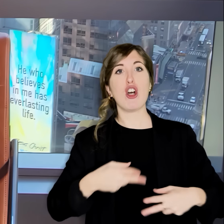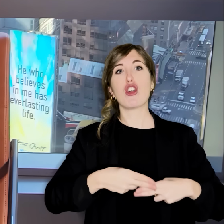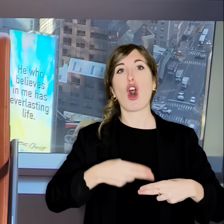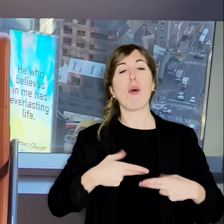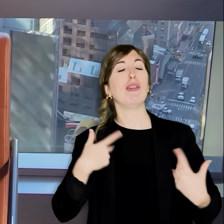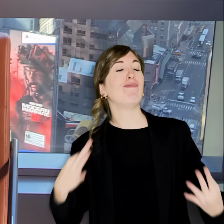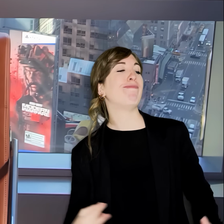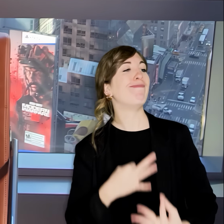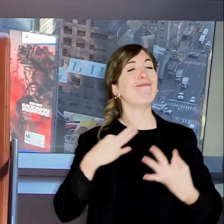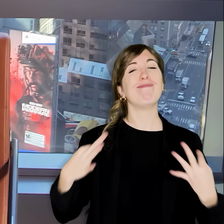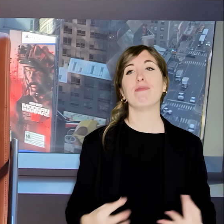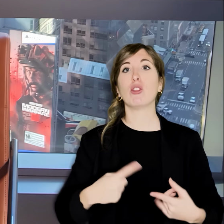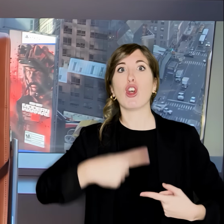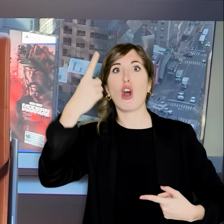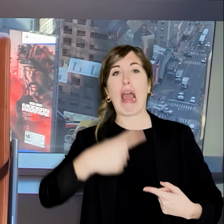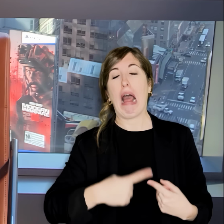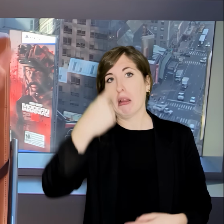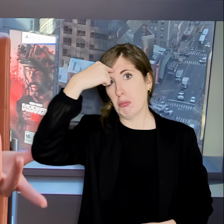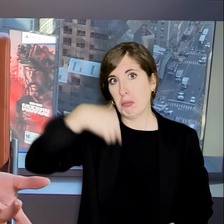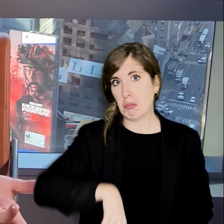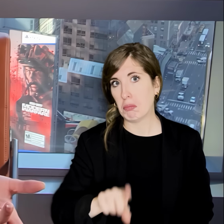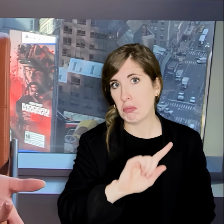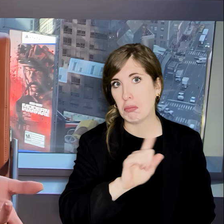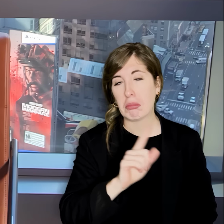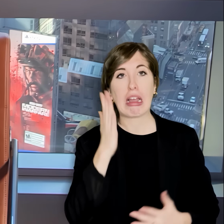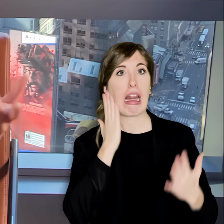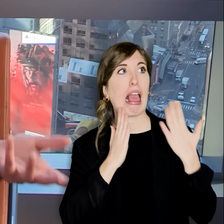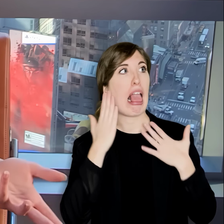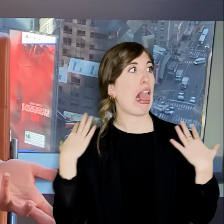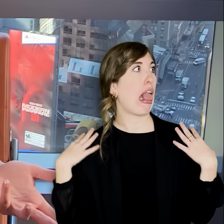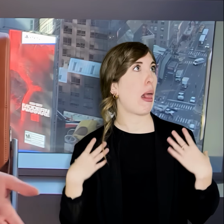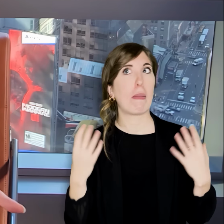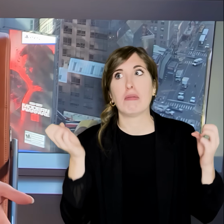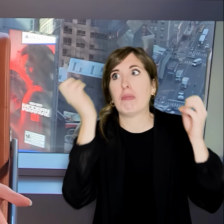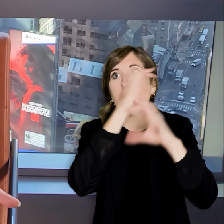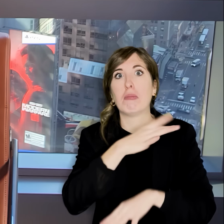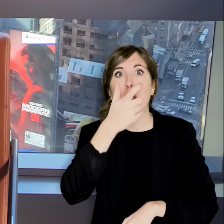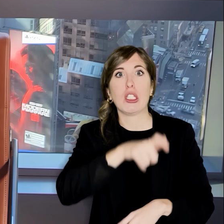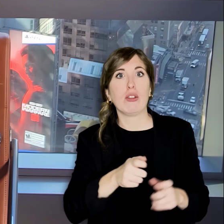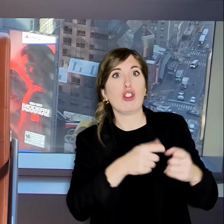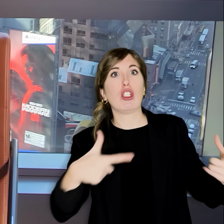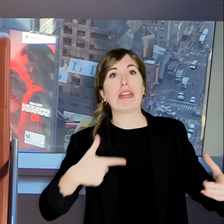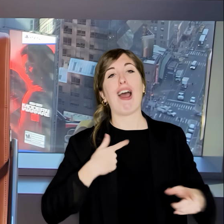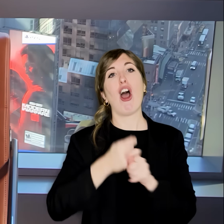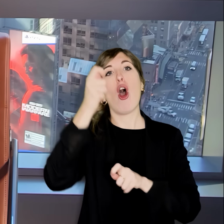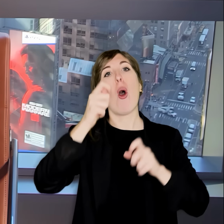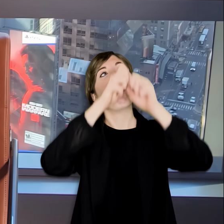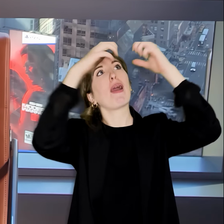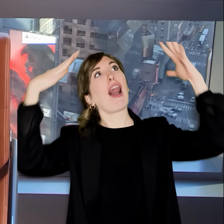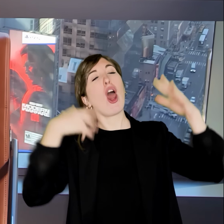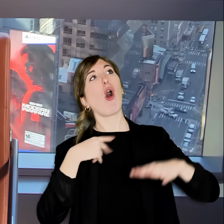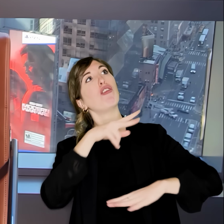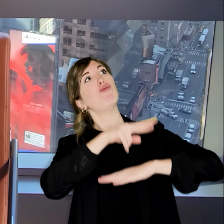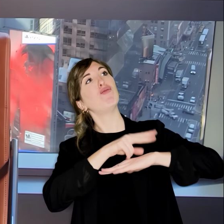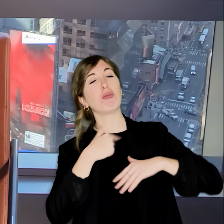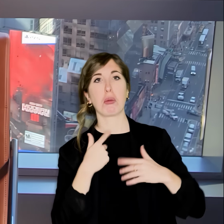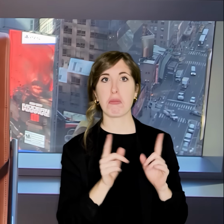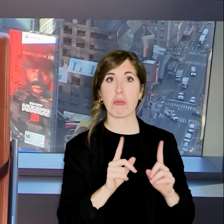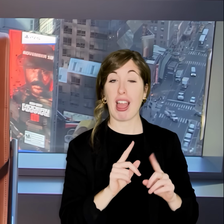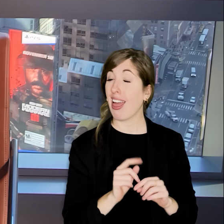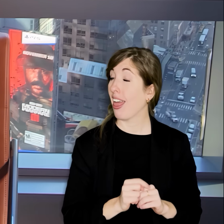e per una giornata intera non ci pensi perché dici sono in città Mica mi sto mettendo sotto unob brell e invece anche in